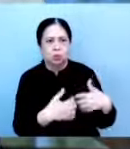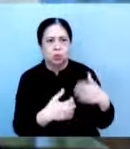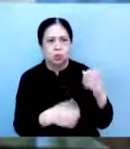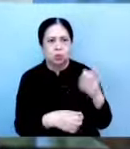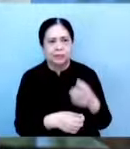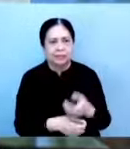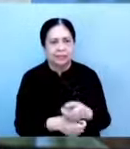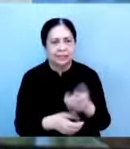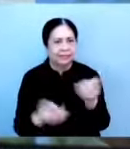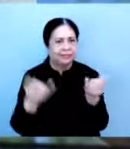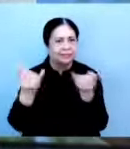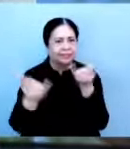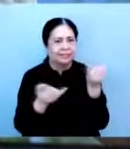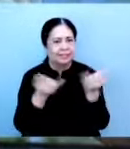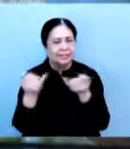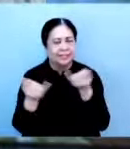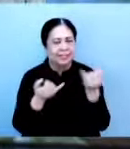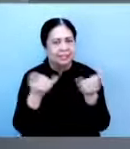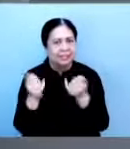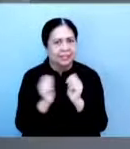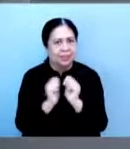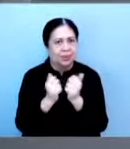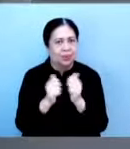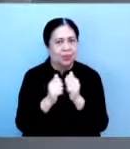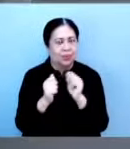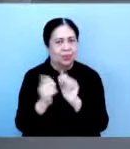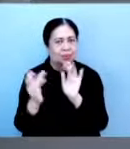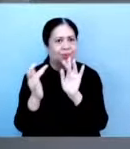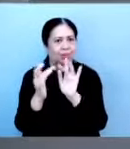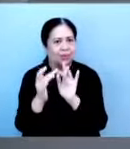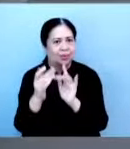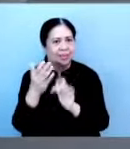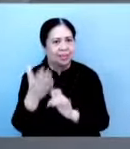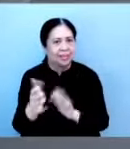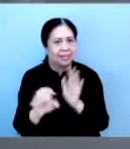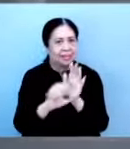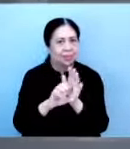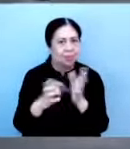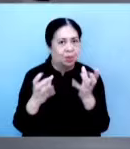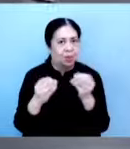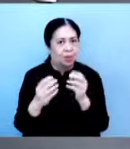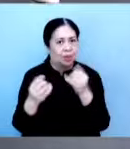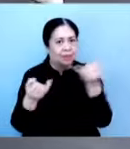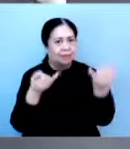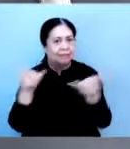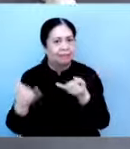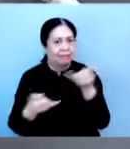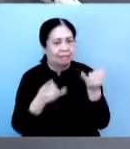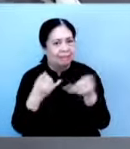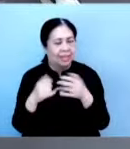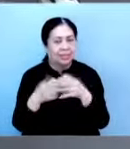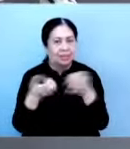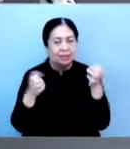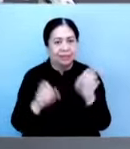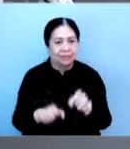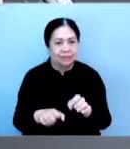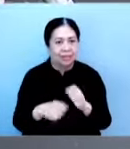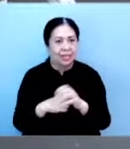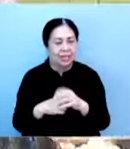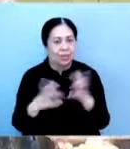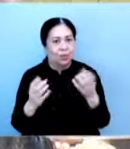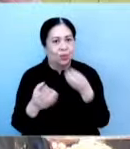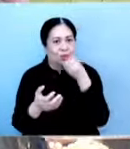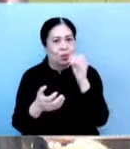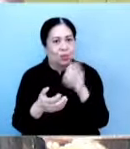imbitahin natin yung mga kapatid natin paano ba nila kayo mako-contact Kung halimbawa gusto nila kayong imbitahin or sa mga events nila or kung gusto nilang Umorder sa inyo